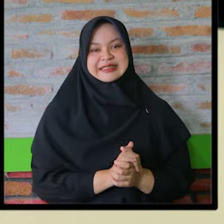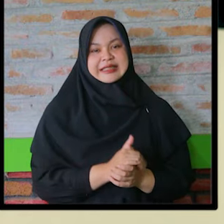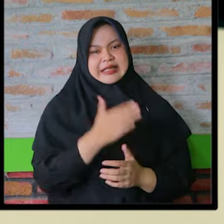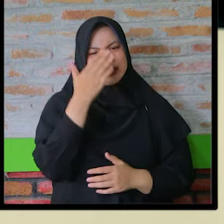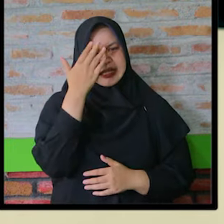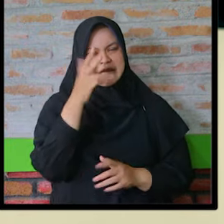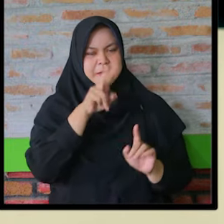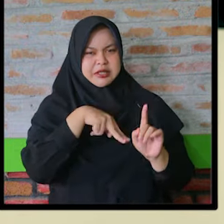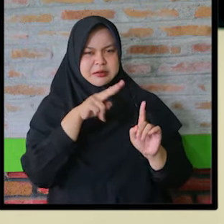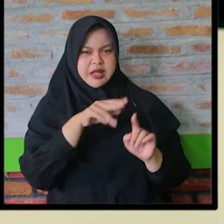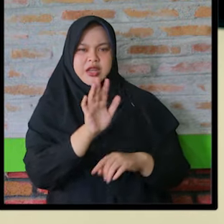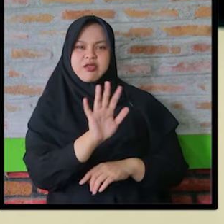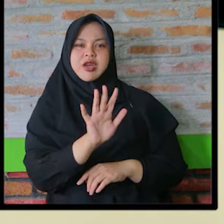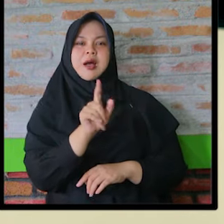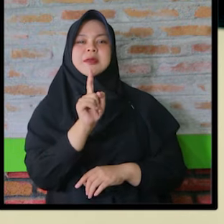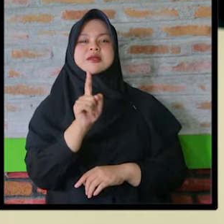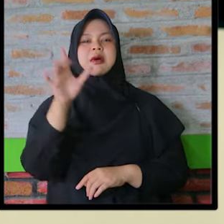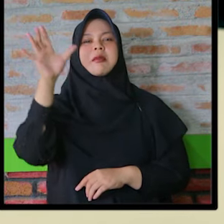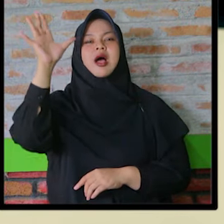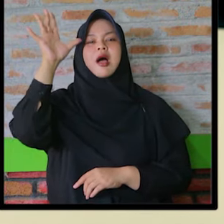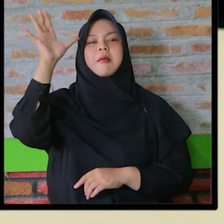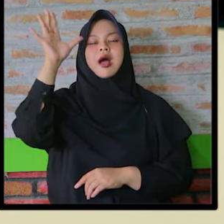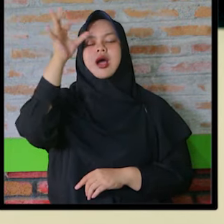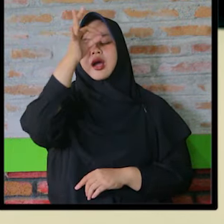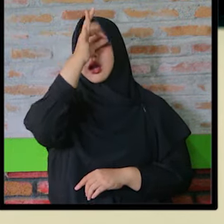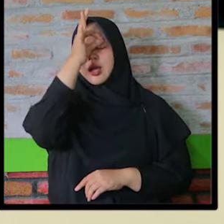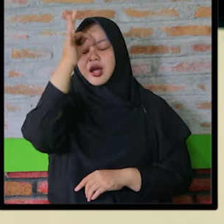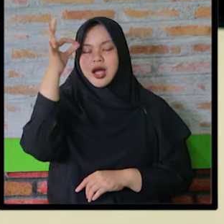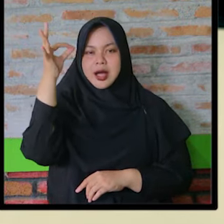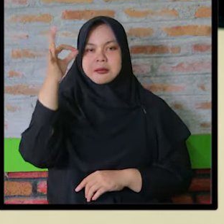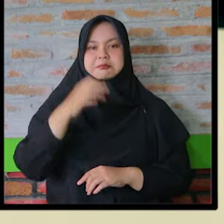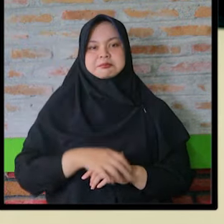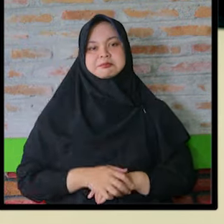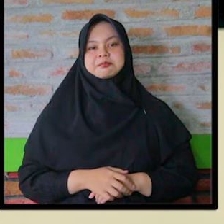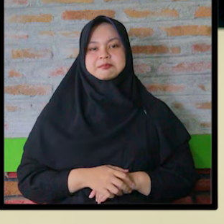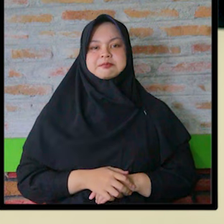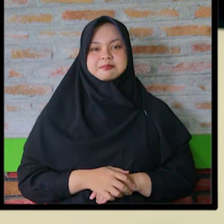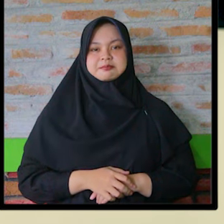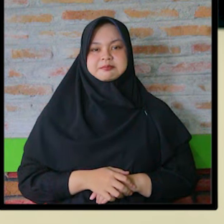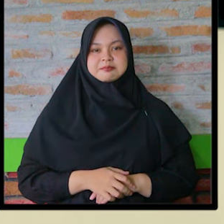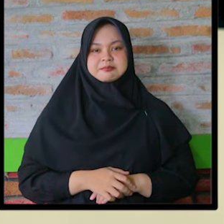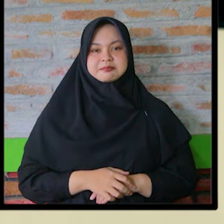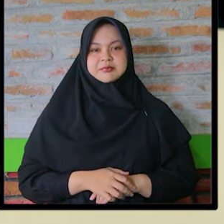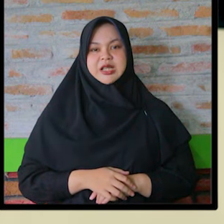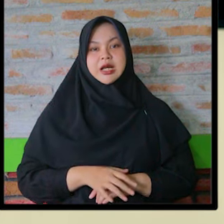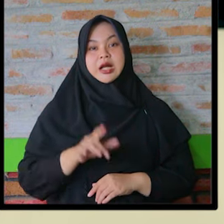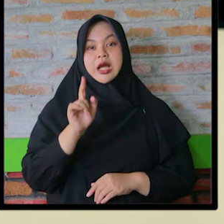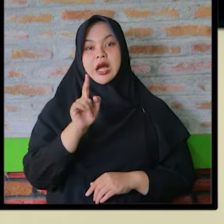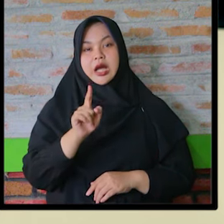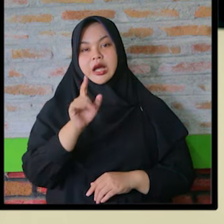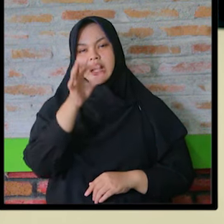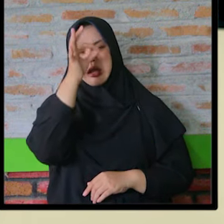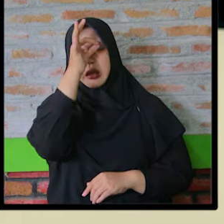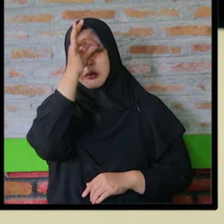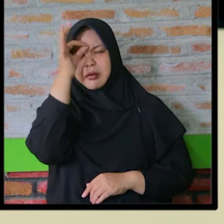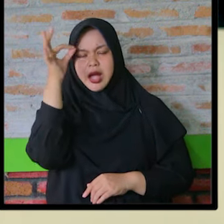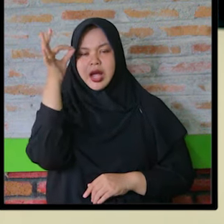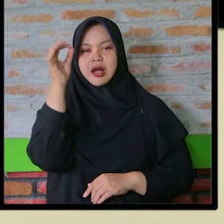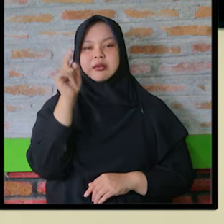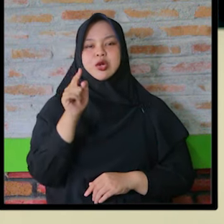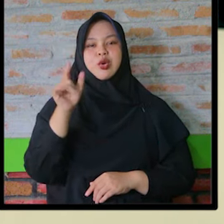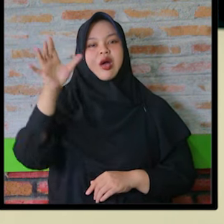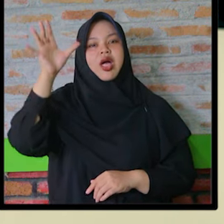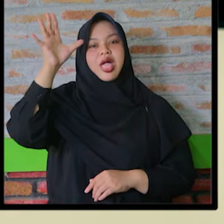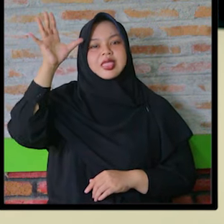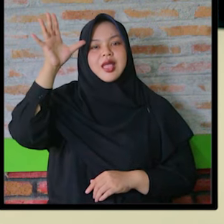tidak berperspektif karena enggak paham gitu karena enggak paham betul Bu karena enggak paham maka ya enggak